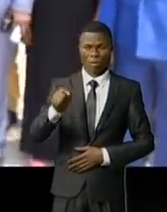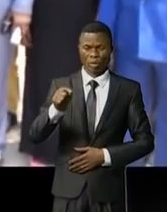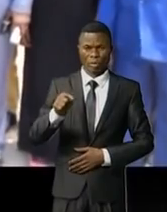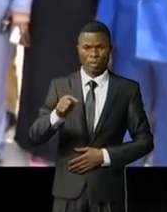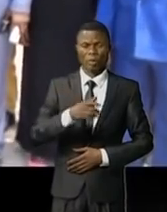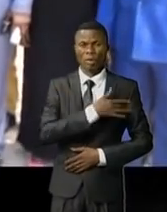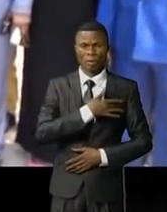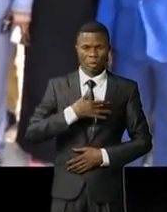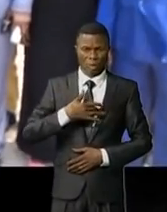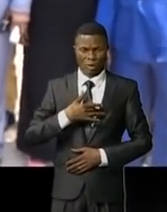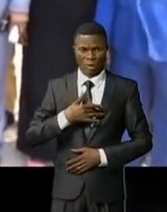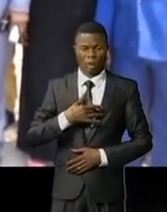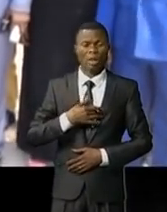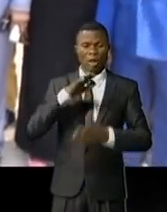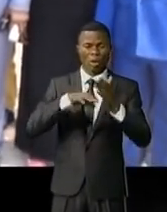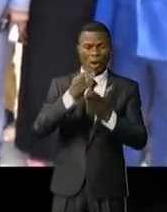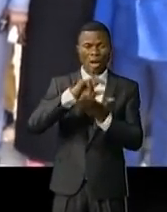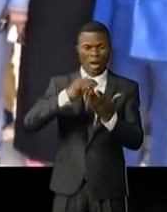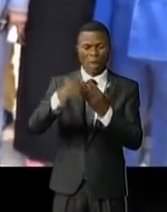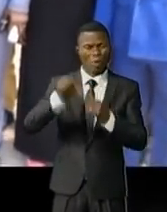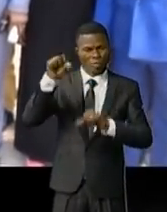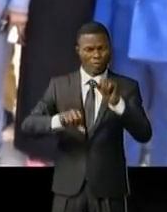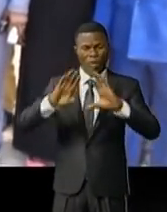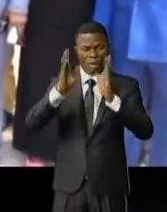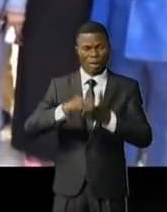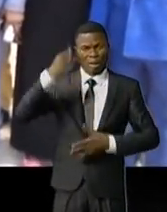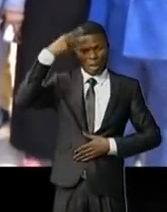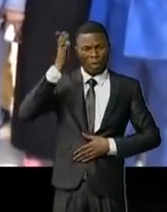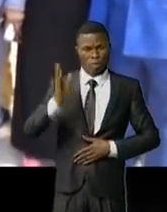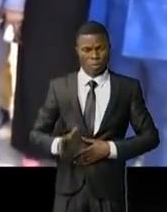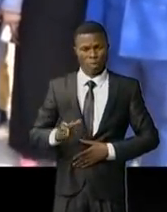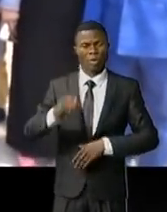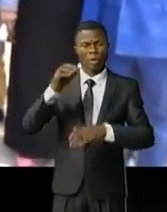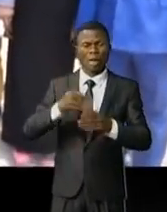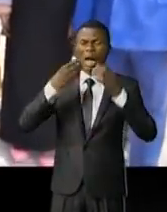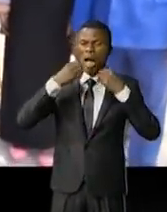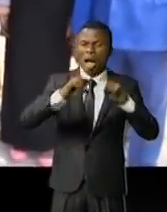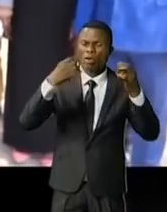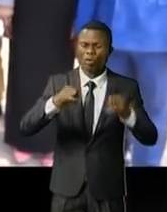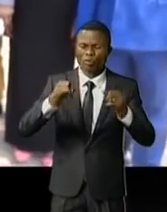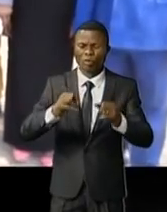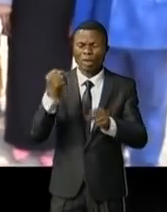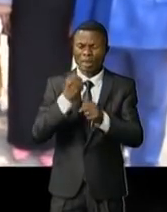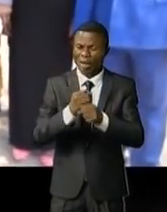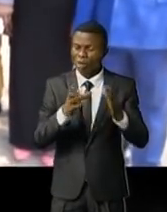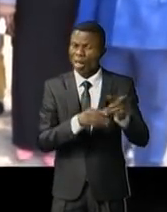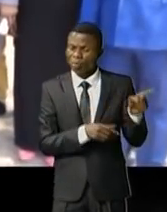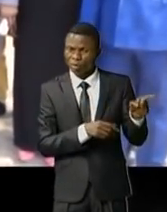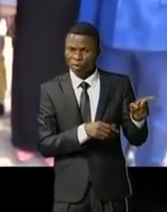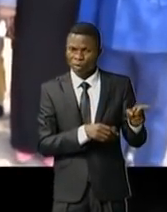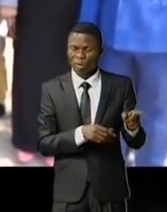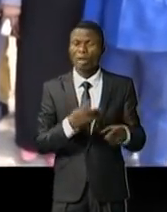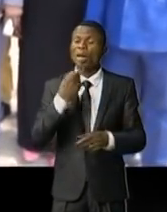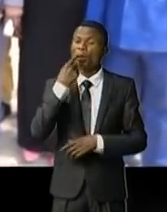Donnons un carton rouge à tous ces politiciens et détracteurs de Danny Banza Maloba et leur